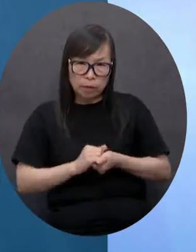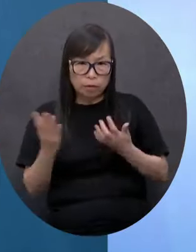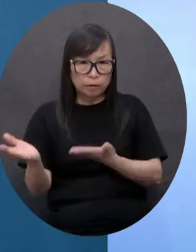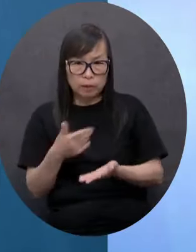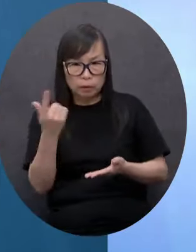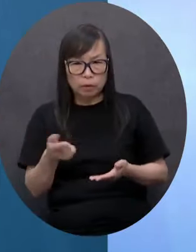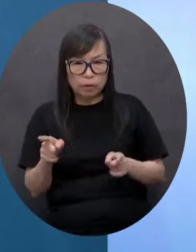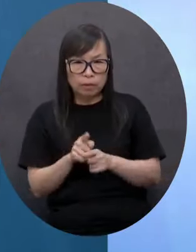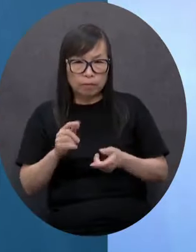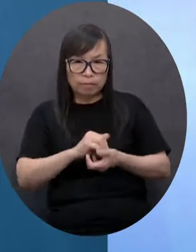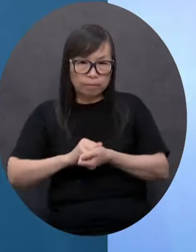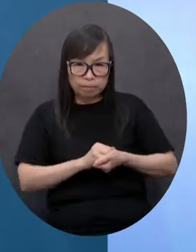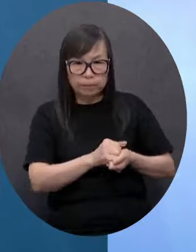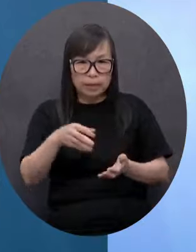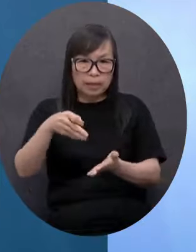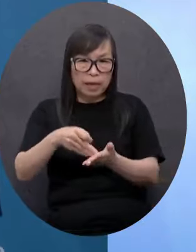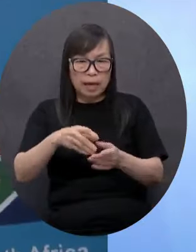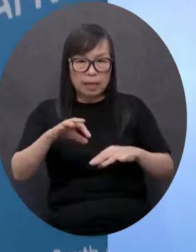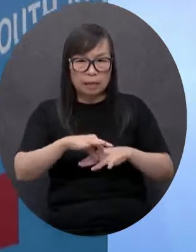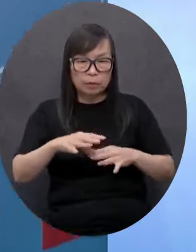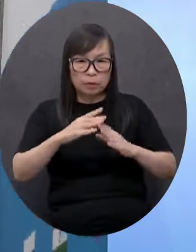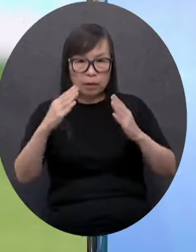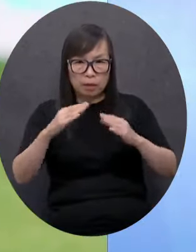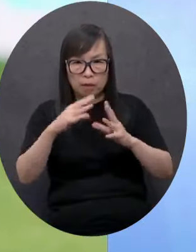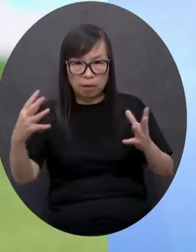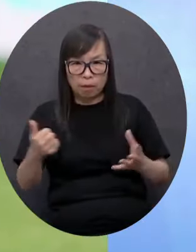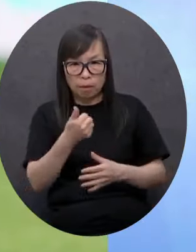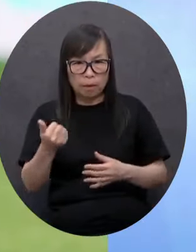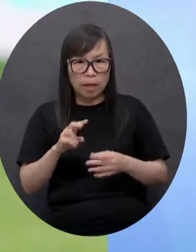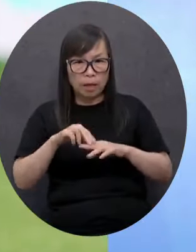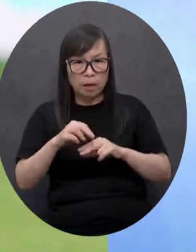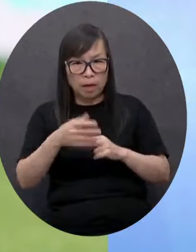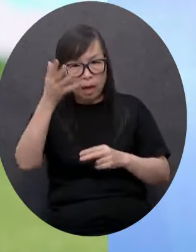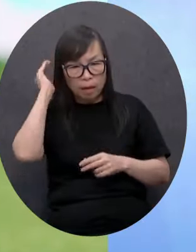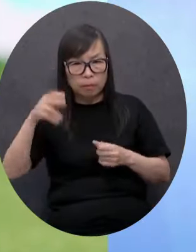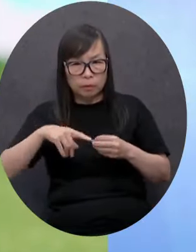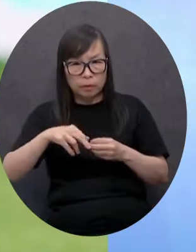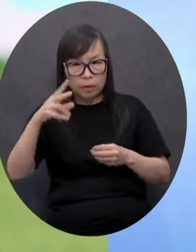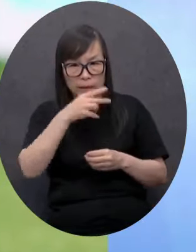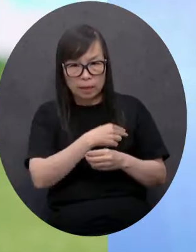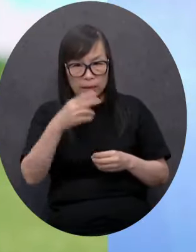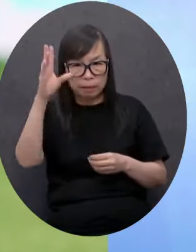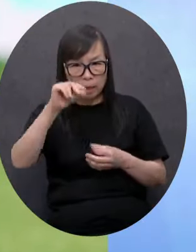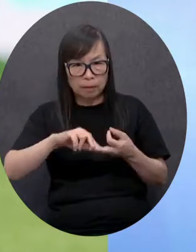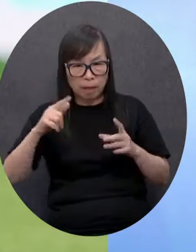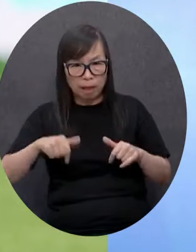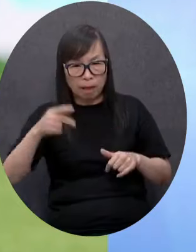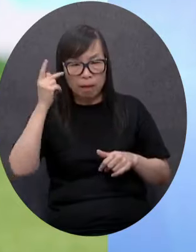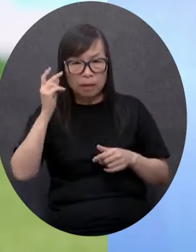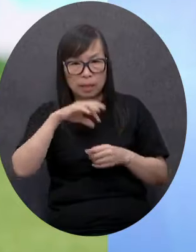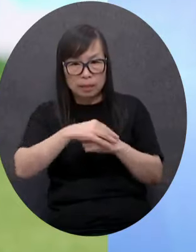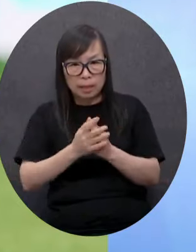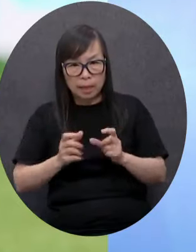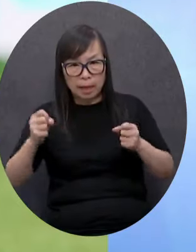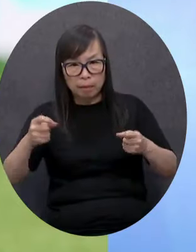志同道合的伙伴加入金砖大家庭。国家男子足球队星期二晚作客南韩，踢世界杯亚洲